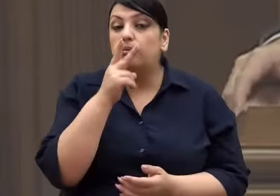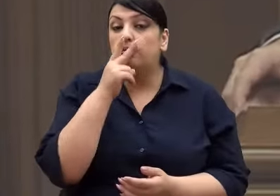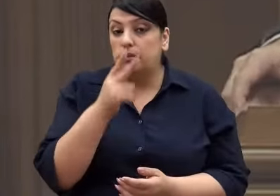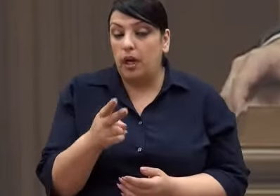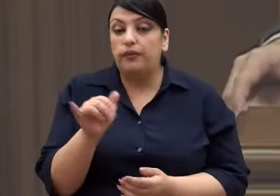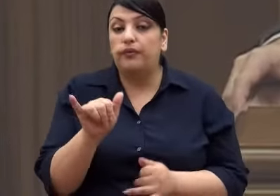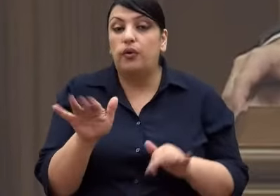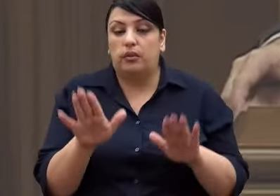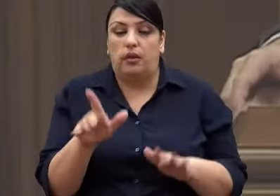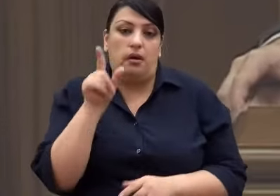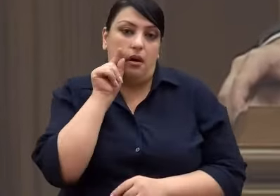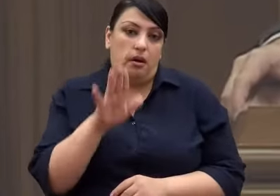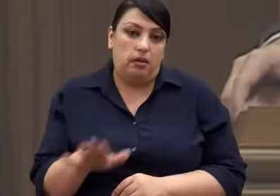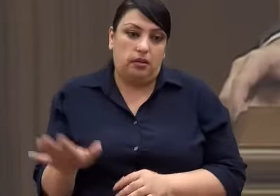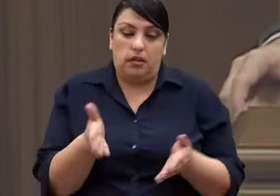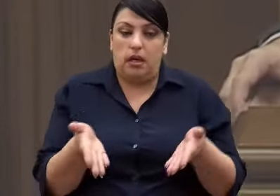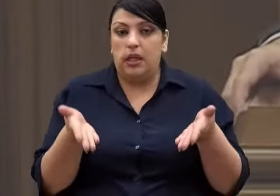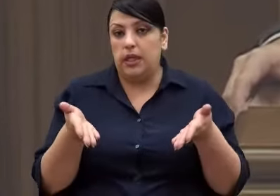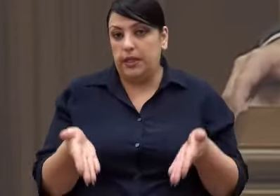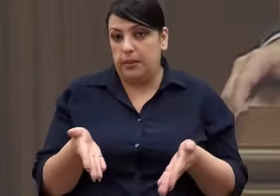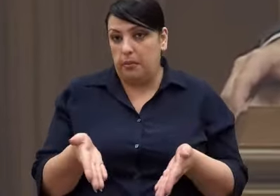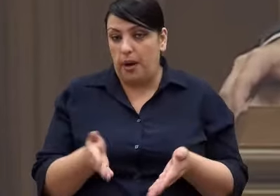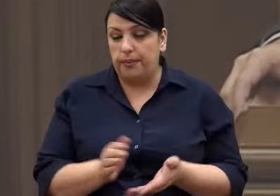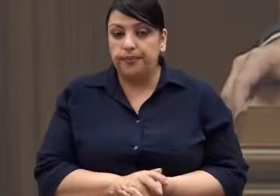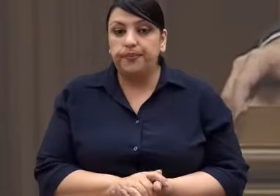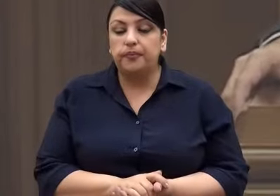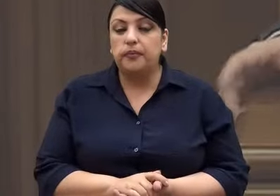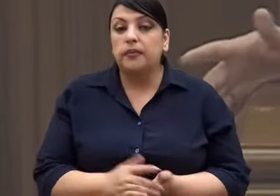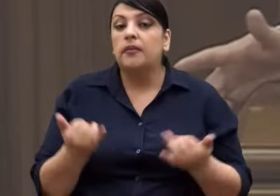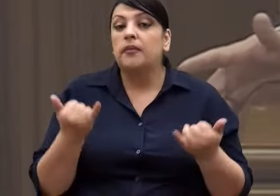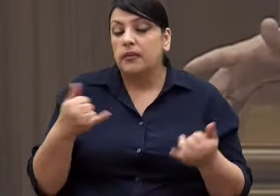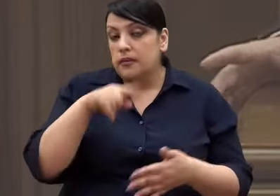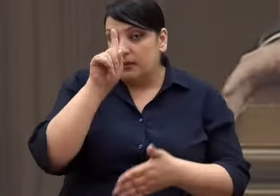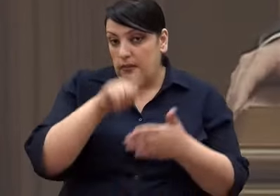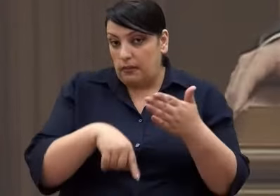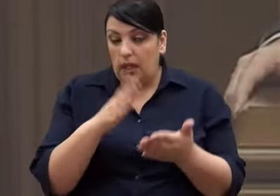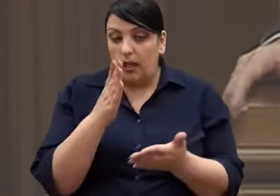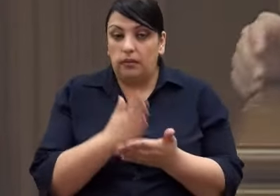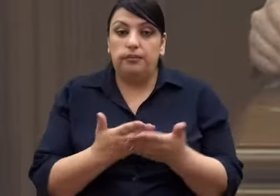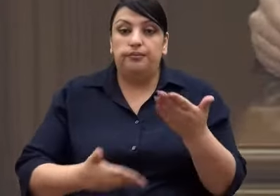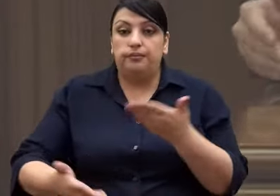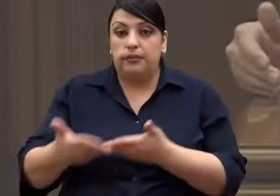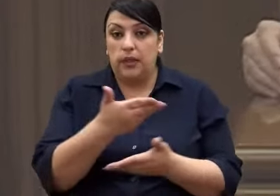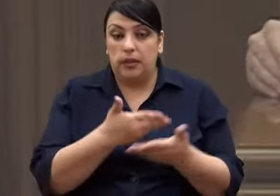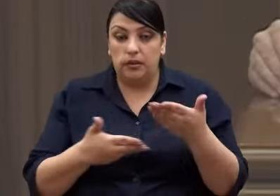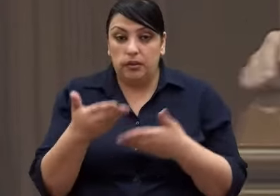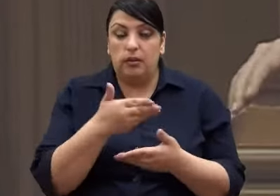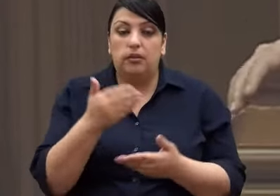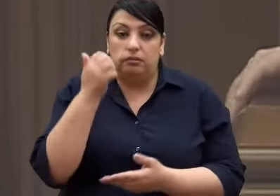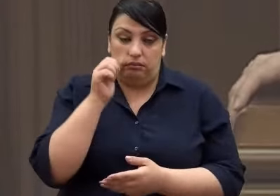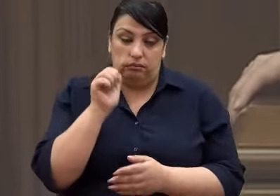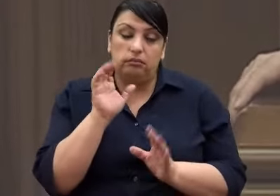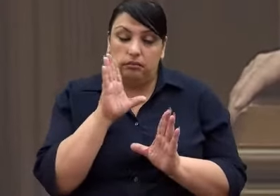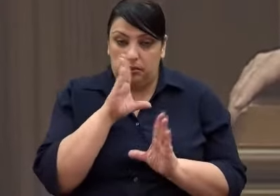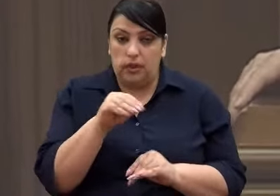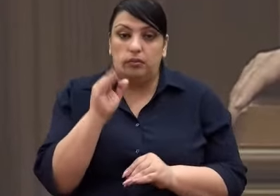Հայաստանը հիմա։ Եվ ես հույս ունեմ, որ նաև այս քննարկումների շնորհիվ մեր հետագա անելիքները